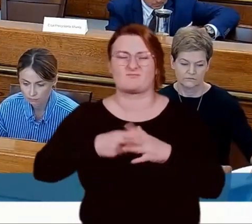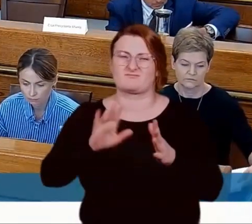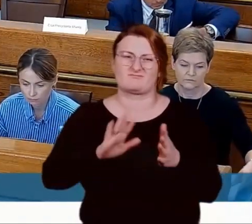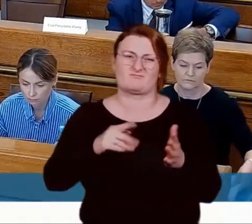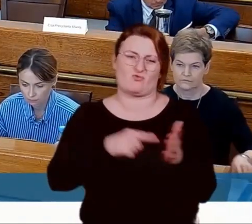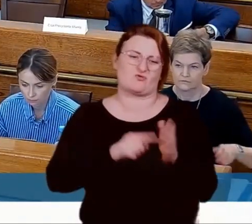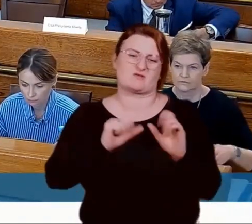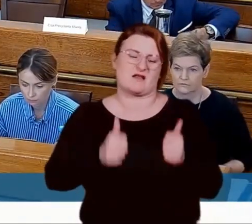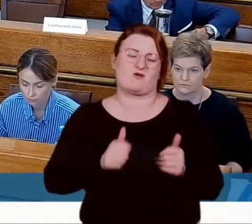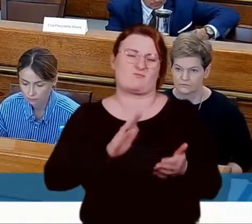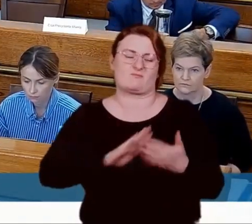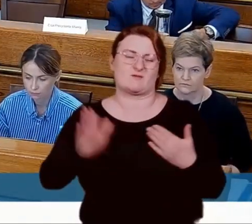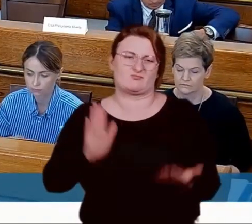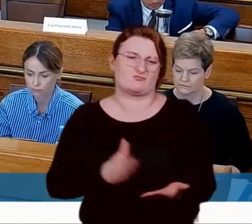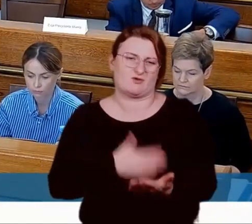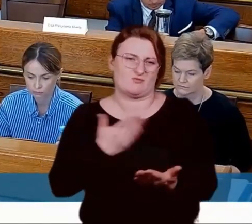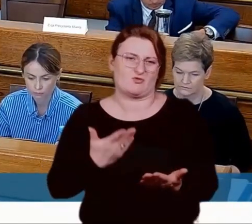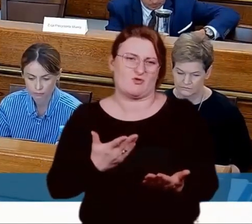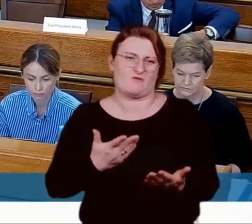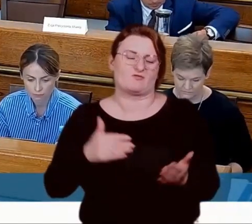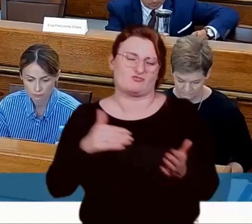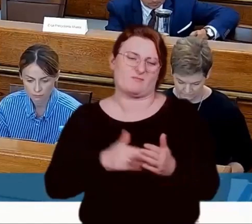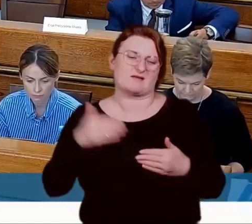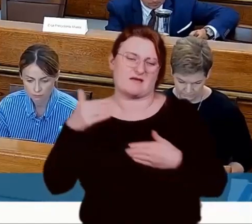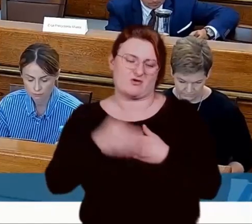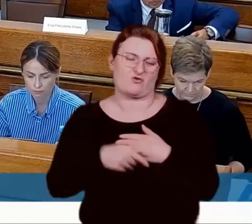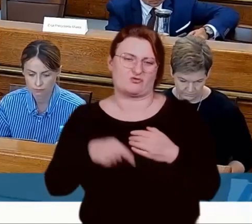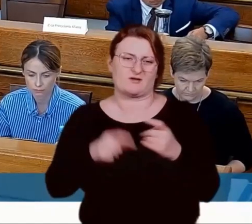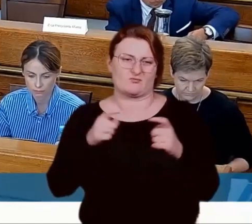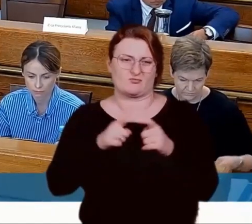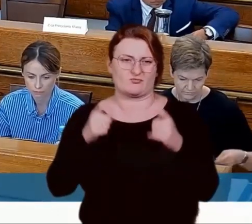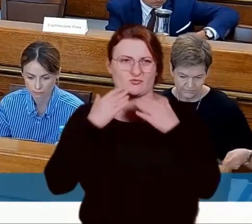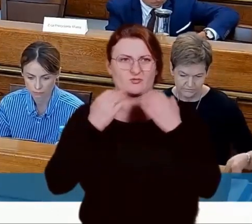stało bezprzedmiotowe i należy zakończyć ten punkt. Dziękuję bardzo.